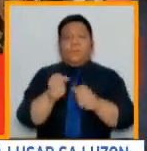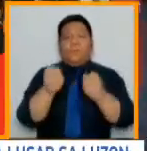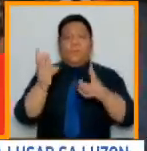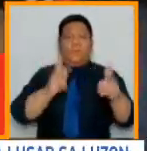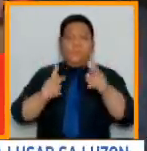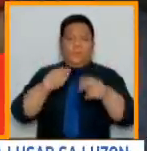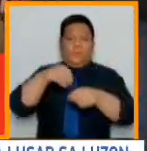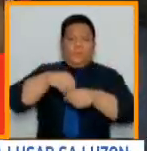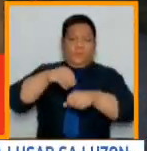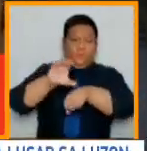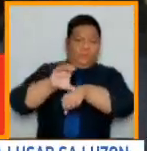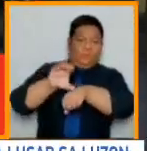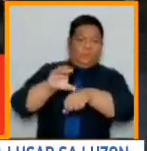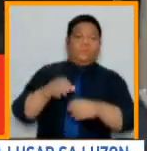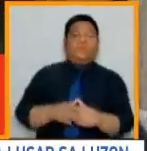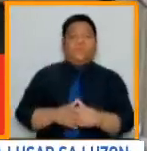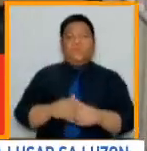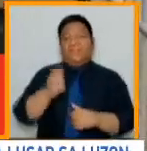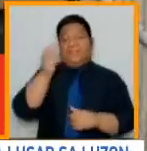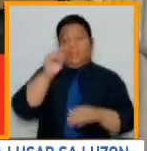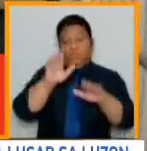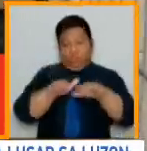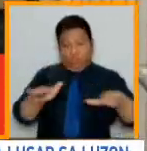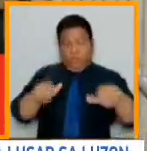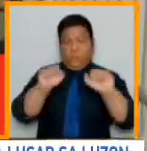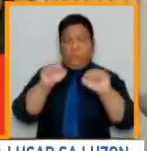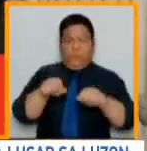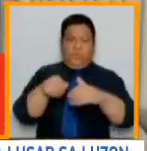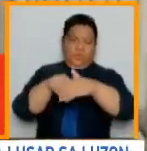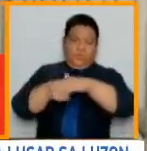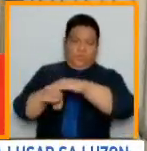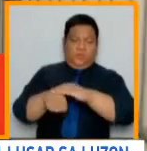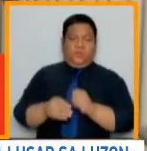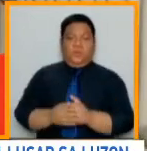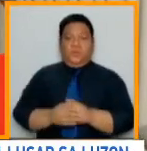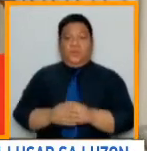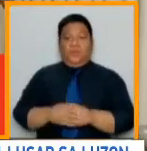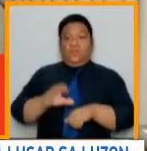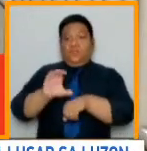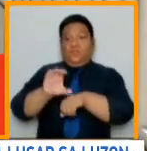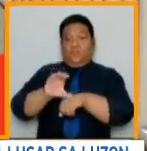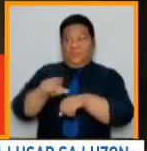rin ang mga minor de edad. Bukas na rin ang Baclaran Church ng 24 oras.